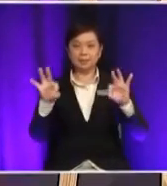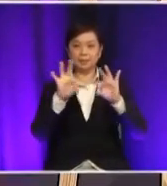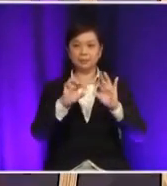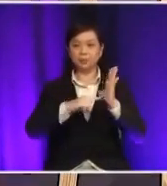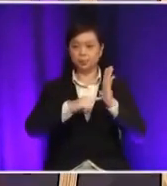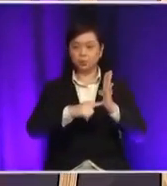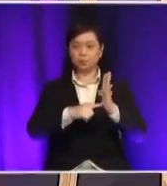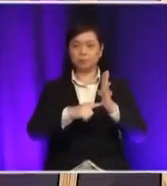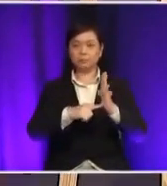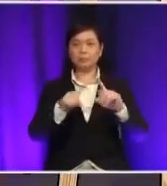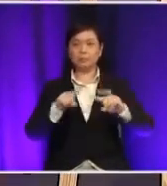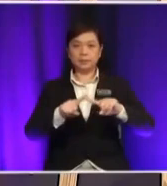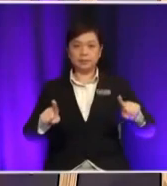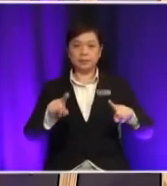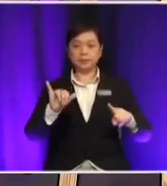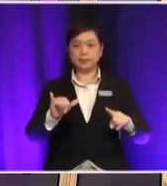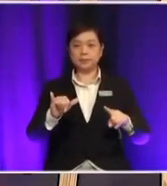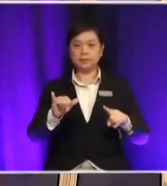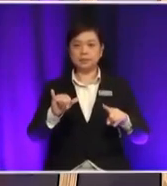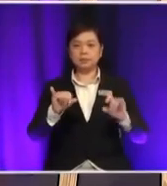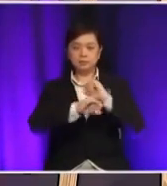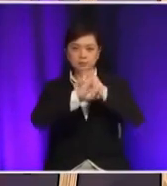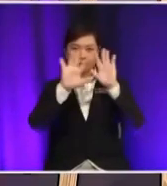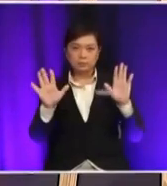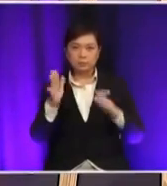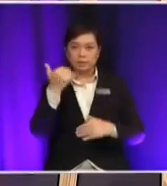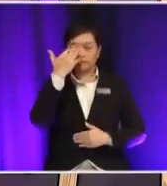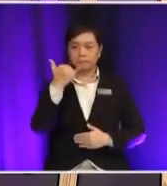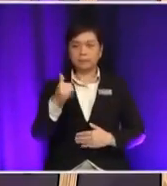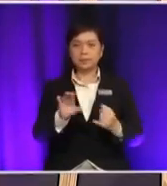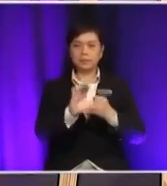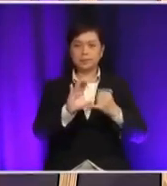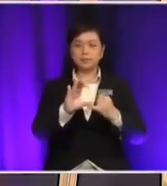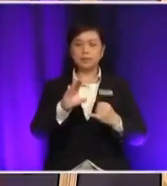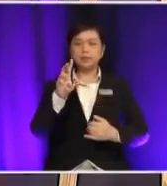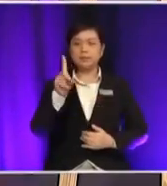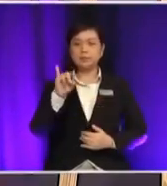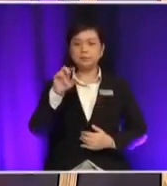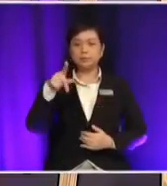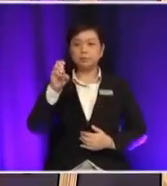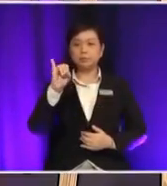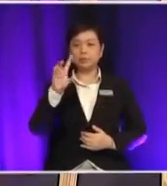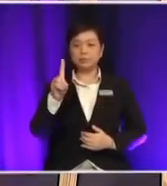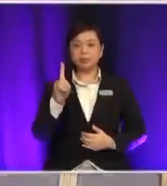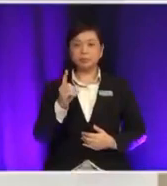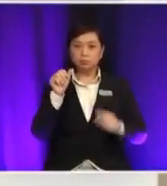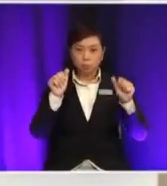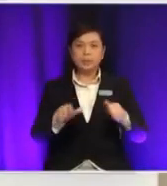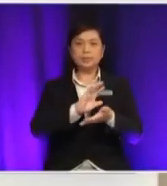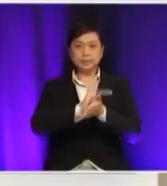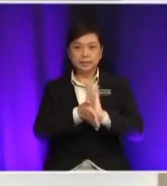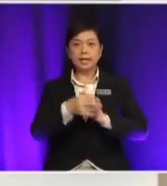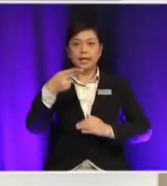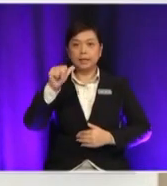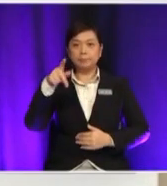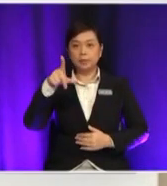perbedaan yang nyata kenapa sel diploid mampu menjadi heploid ya Oke sekarang kamu juga ada dua gambar